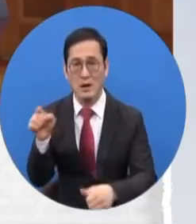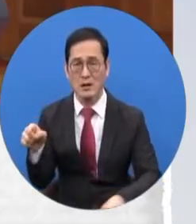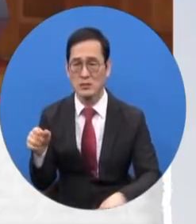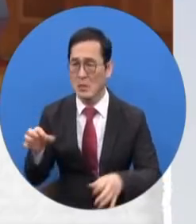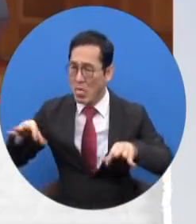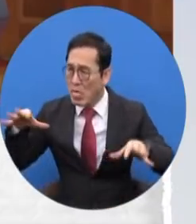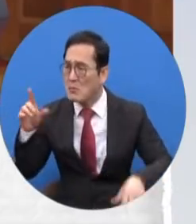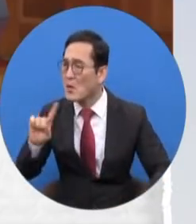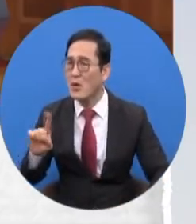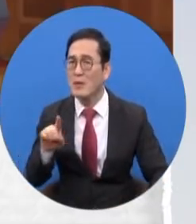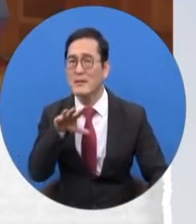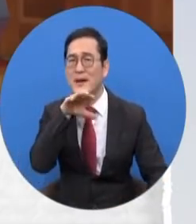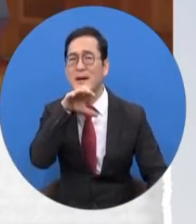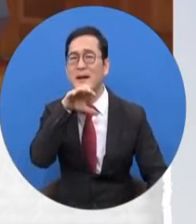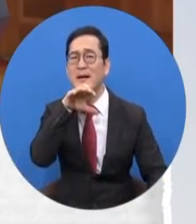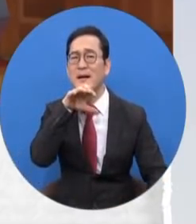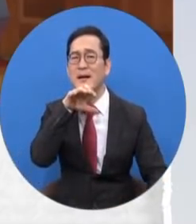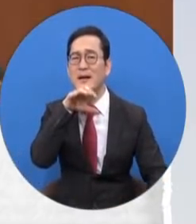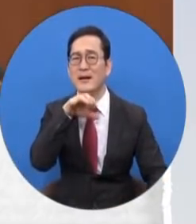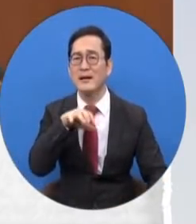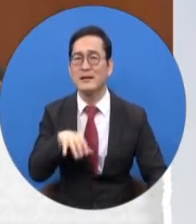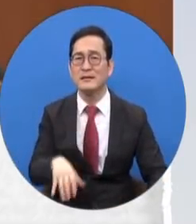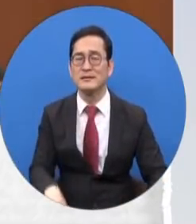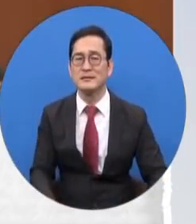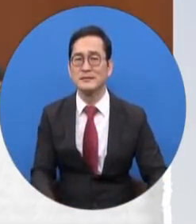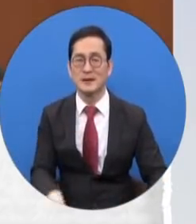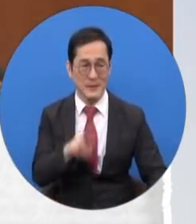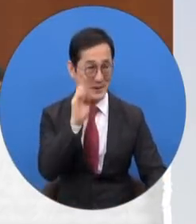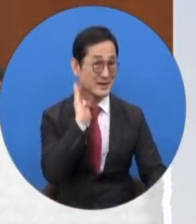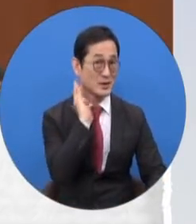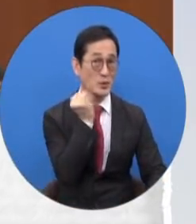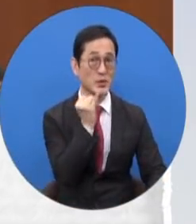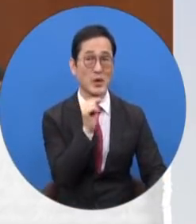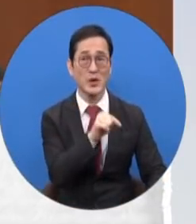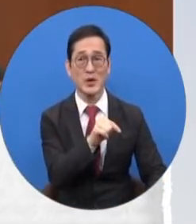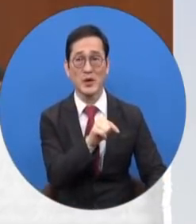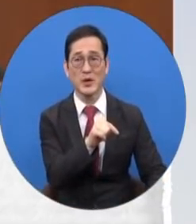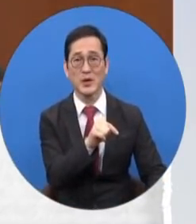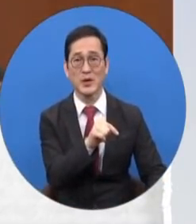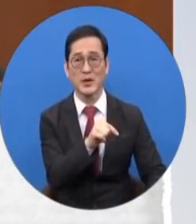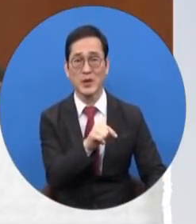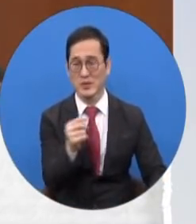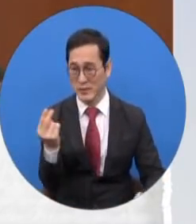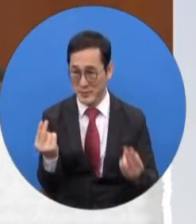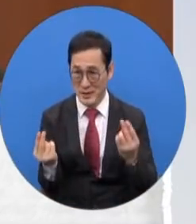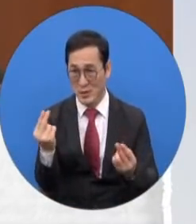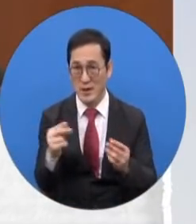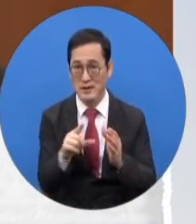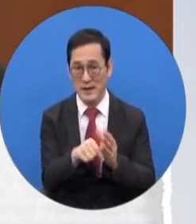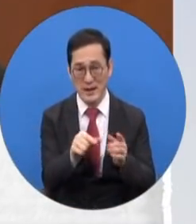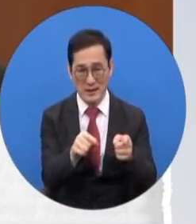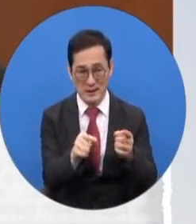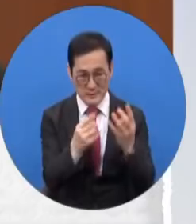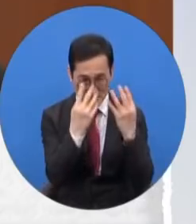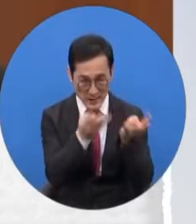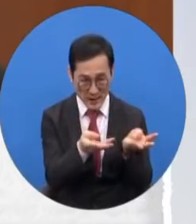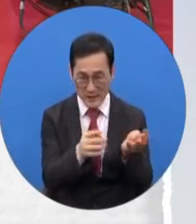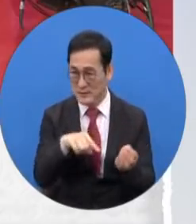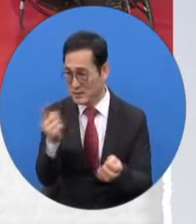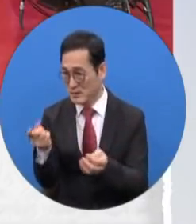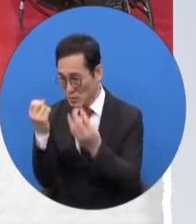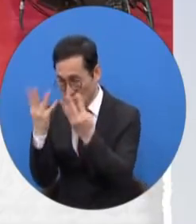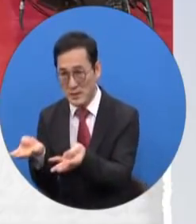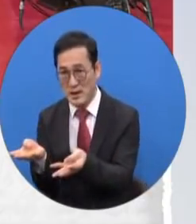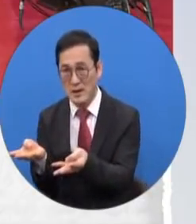수 있습니다. 그렇지만 형 정도에 비춰보면 본질적으로 다르지 않다는 점에서 박근혜 전 대통령을 사면한 상태에서 이명박 전